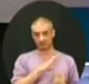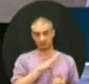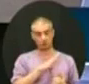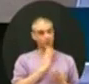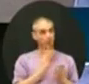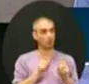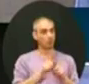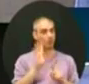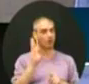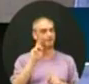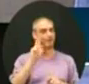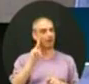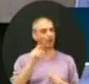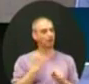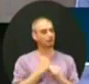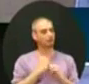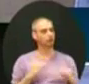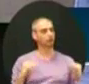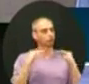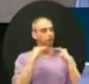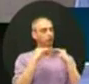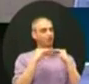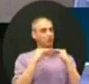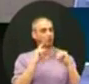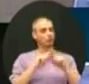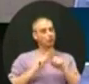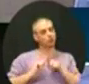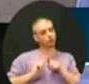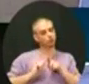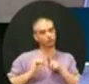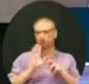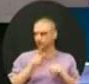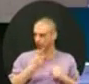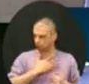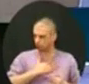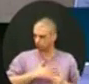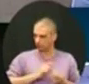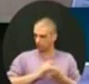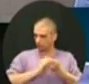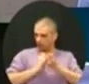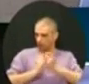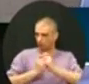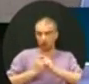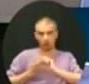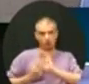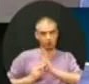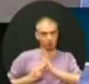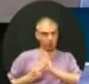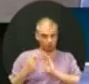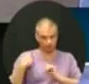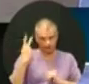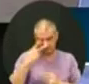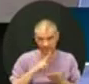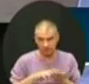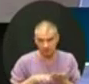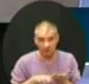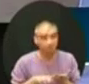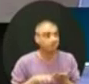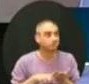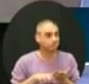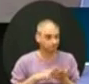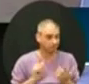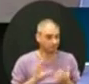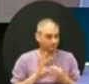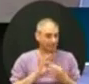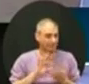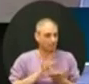שברק עשה, כשוויון מהותני. כלומר, זה סוג מסוים של... אבל יש לך פה שאיפות לשנות במשהו את הפוליטיקה, אם אני מבינה נכון. זה